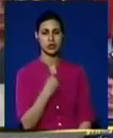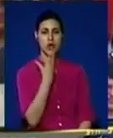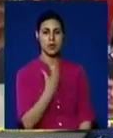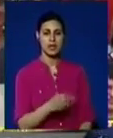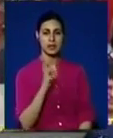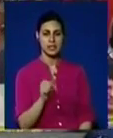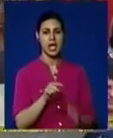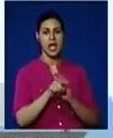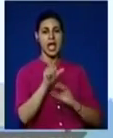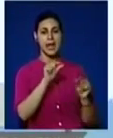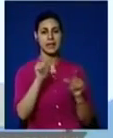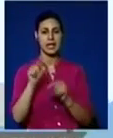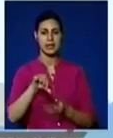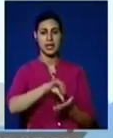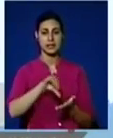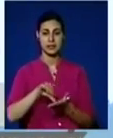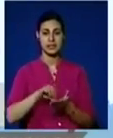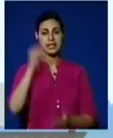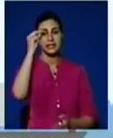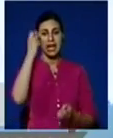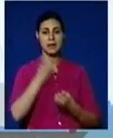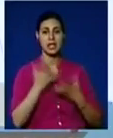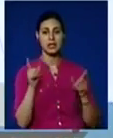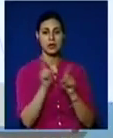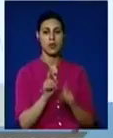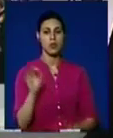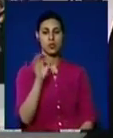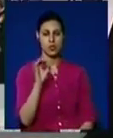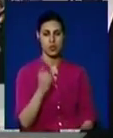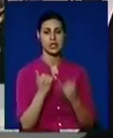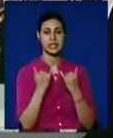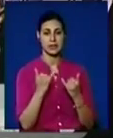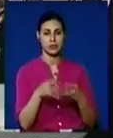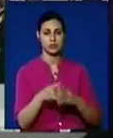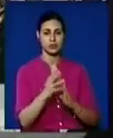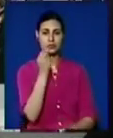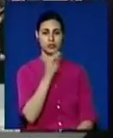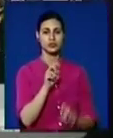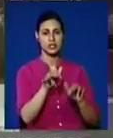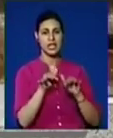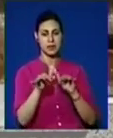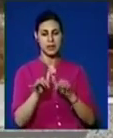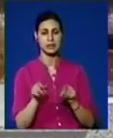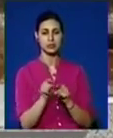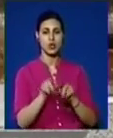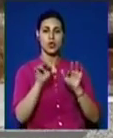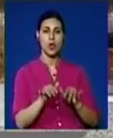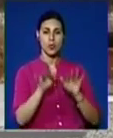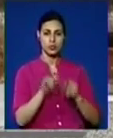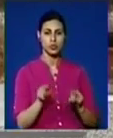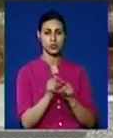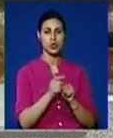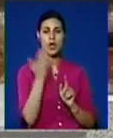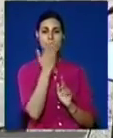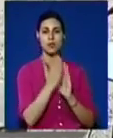და ემიგრანტები ესწრებიან საგანმანათლებლო ცენტრში თანამედროვე ტექნოლოგიებით აღჭურვილი დარბაზები კომპიუტერული აუდიტორიები და